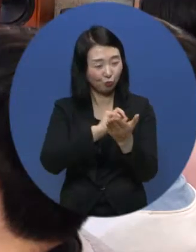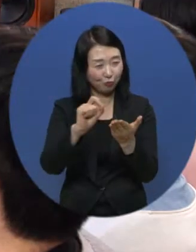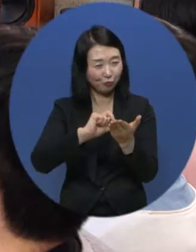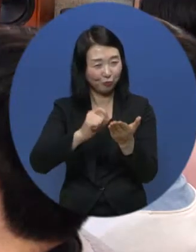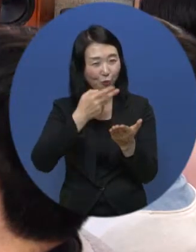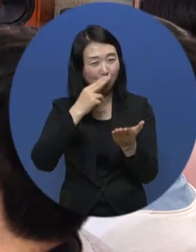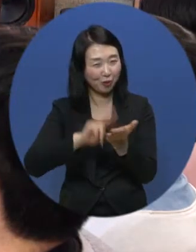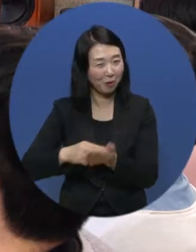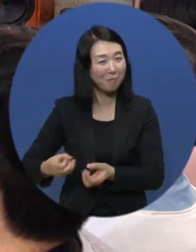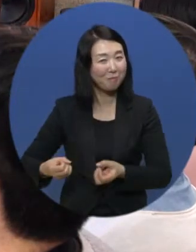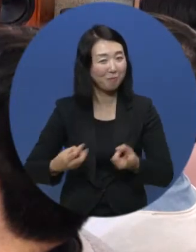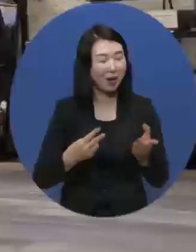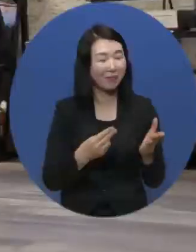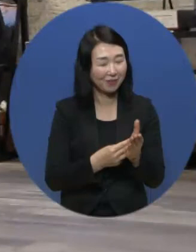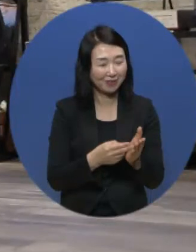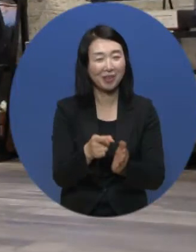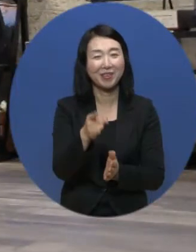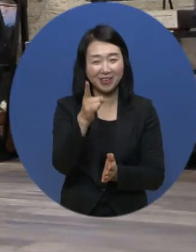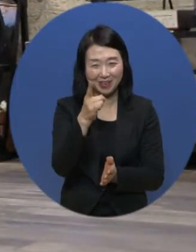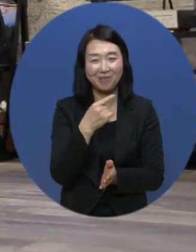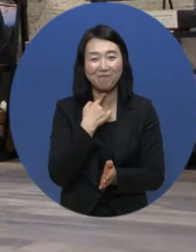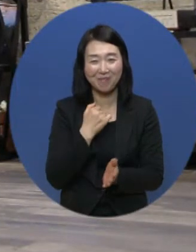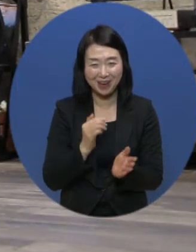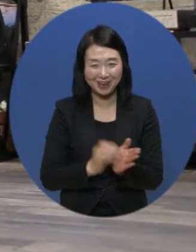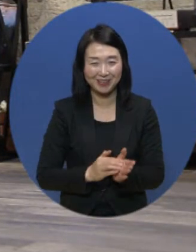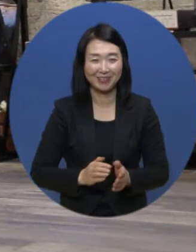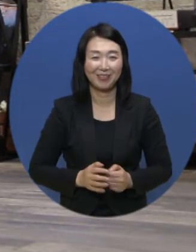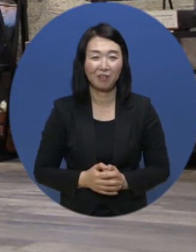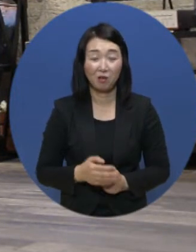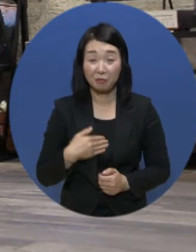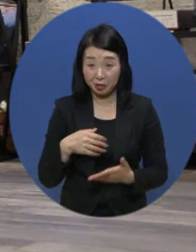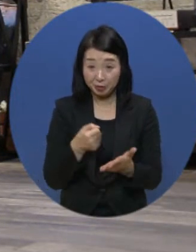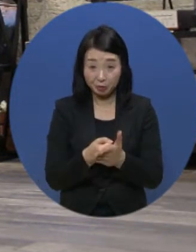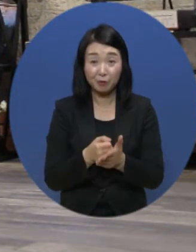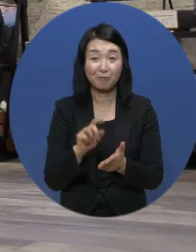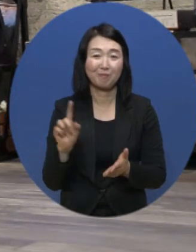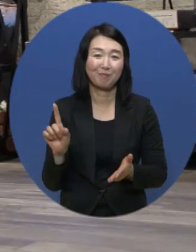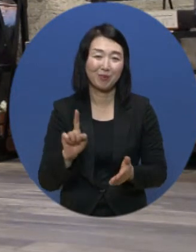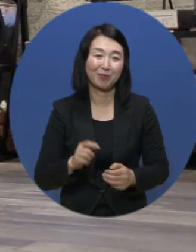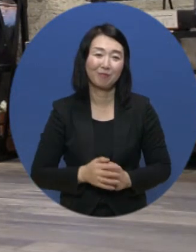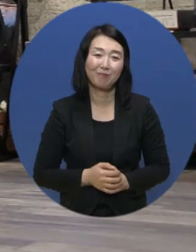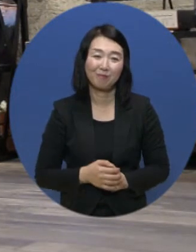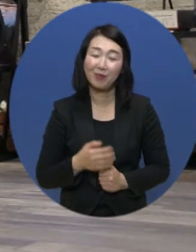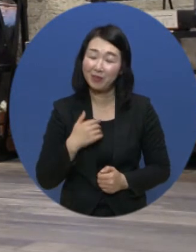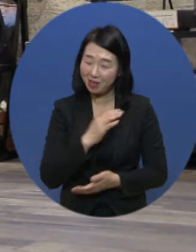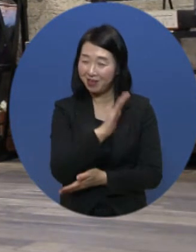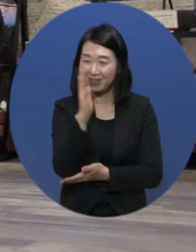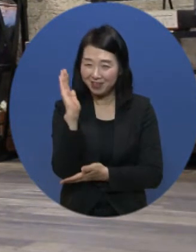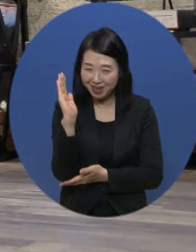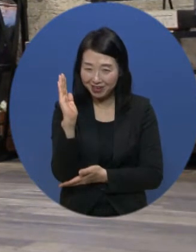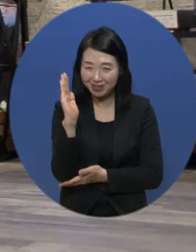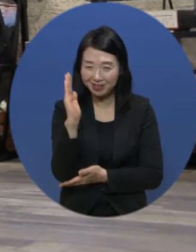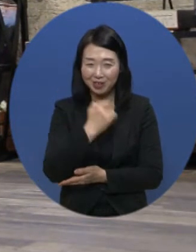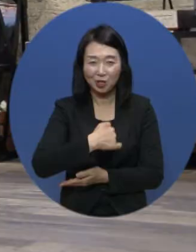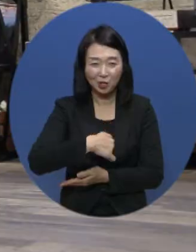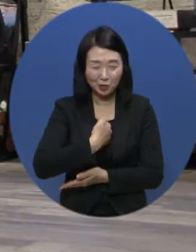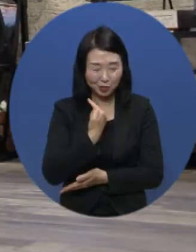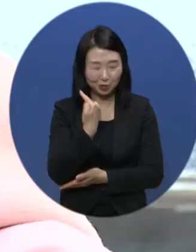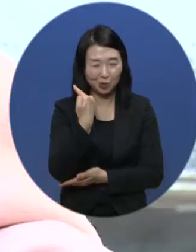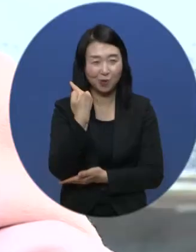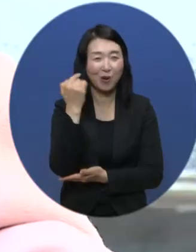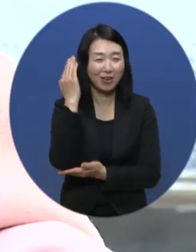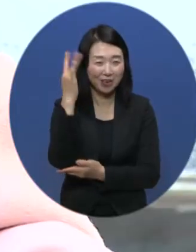그리고 대상을 수상합니다. 그래서 전 결심합니다. 내 이야기를 자서전으로